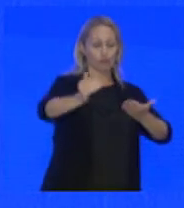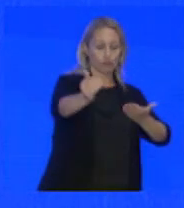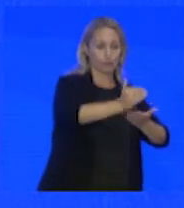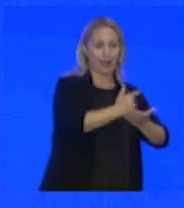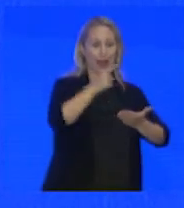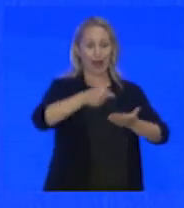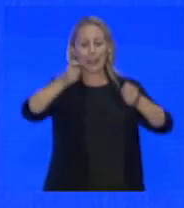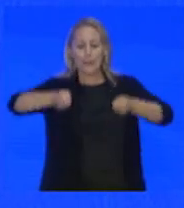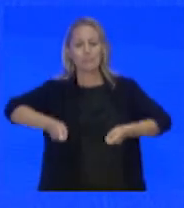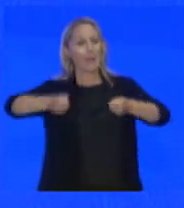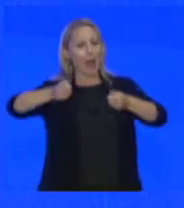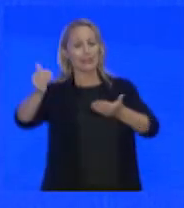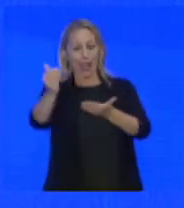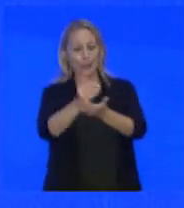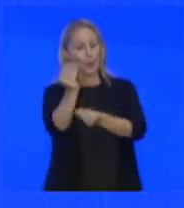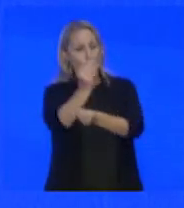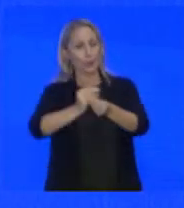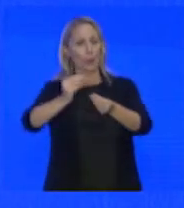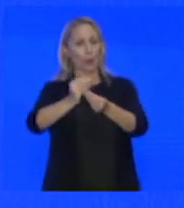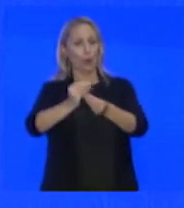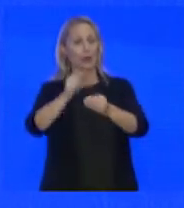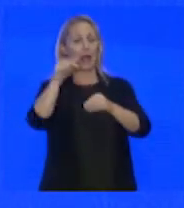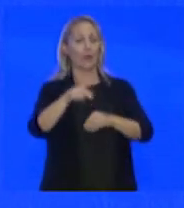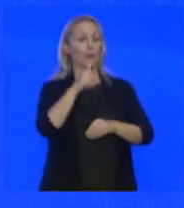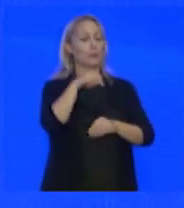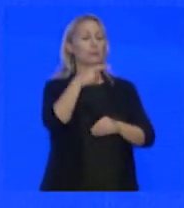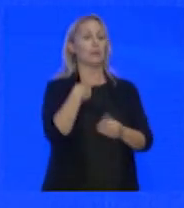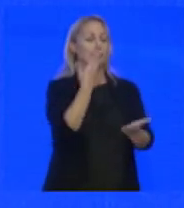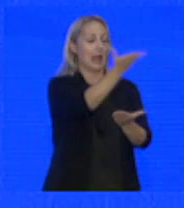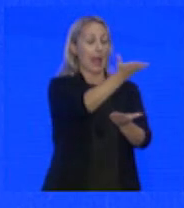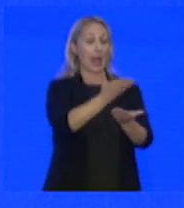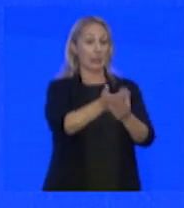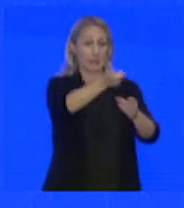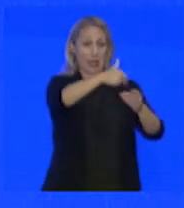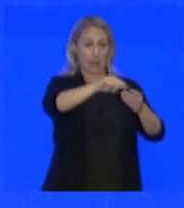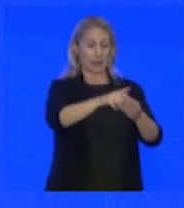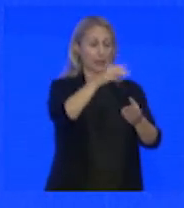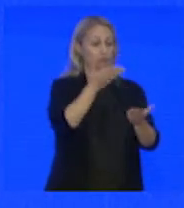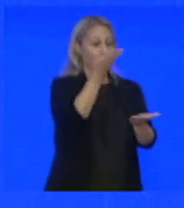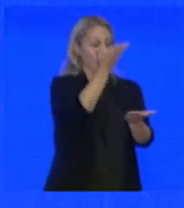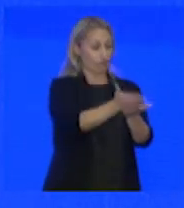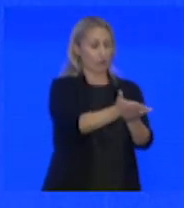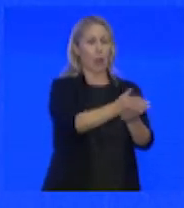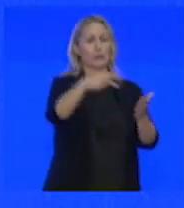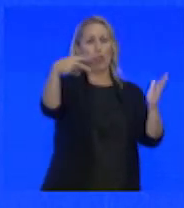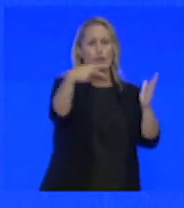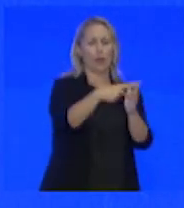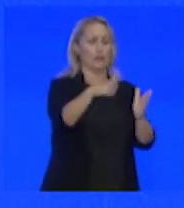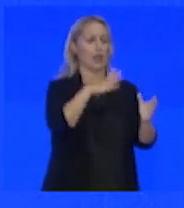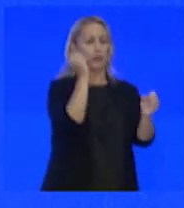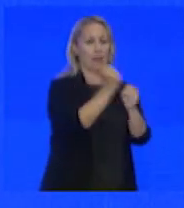σε ένα κολοσσό που έρχεται στην Ελλάδα θα ιδρύεται και μια τοπική επιχείρηση η οποία θα μπορεί να προσλάβει 2 ή 3 υπαλλήλους.